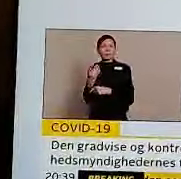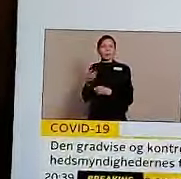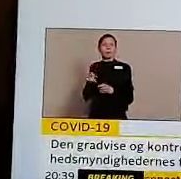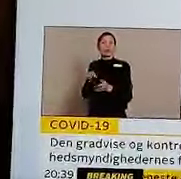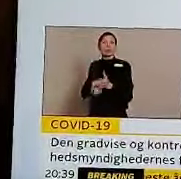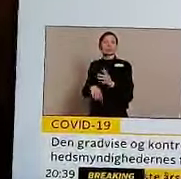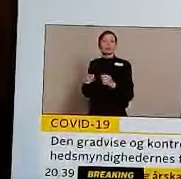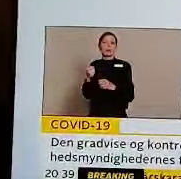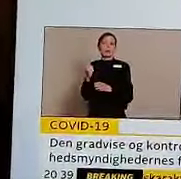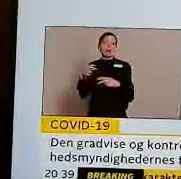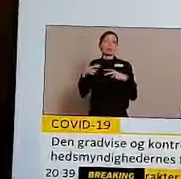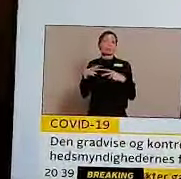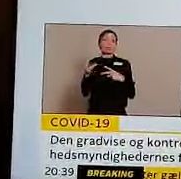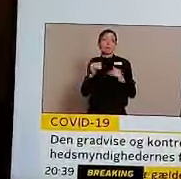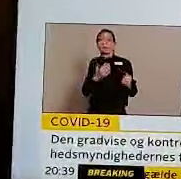الذي يخترق